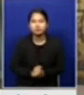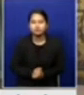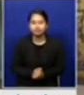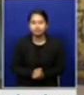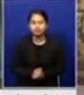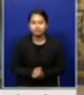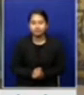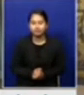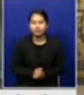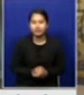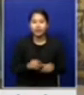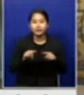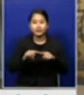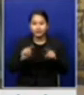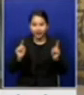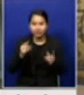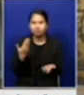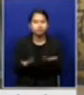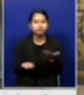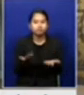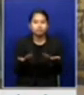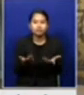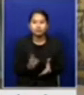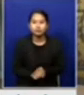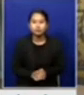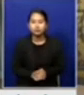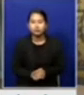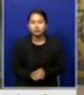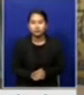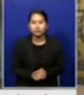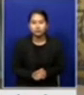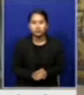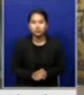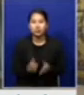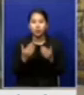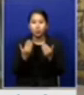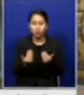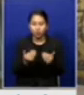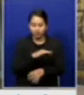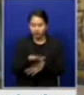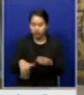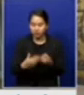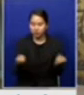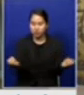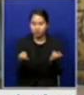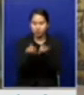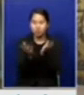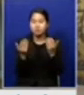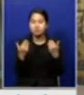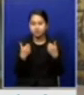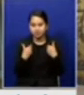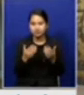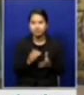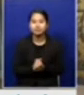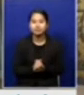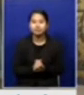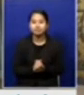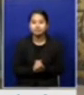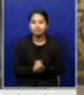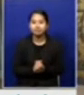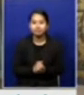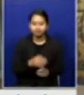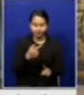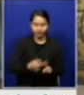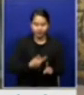วันนี้ความเดือดร้อนทั่วหน้าหลังจาก 3เดือนไปแล้วแน่นอ